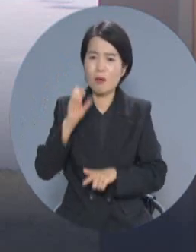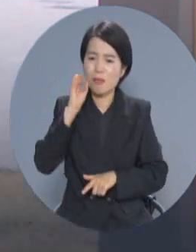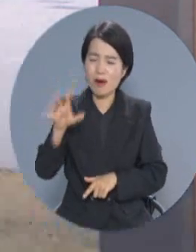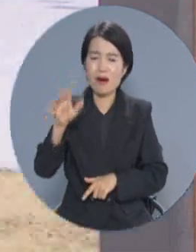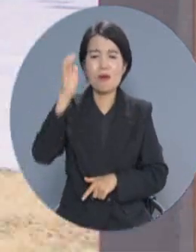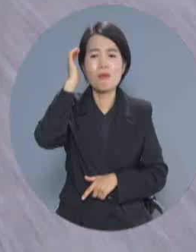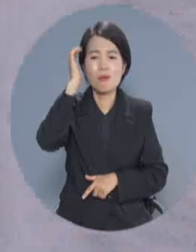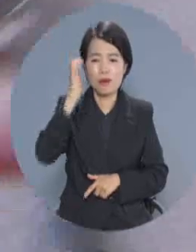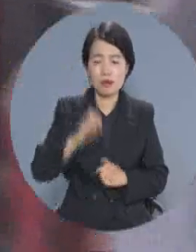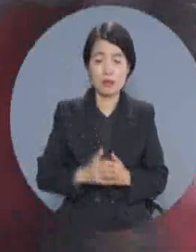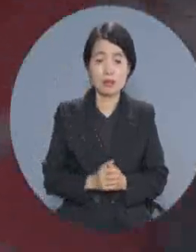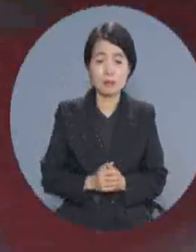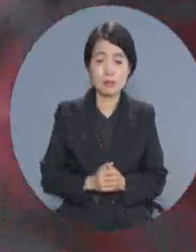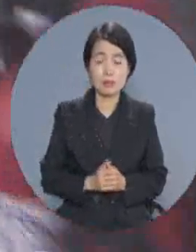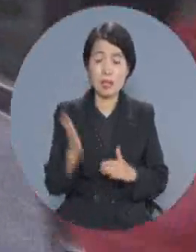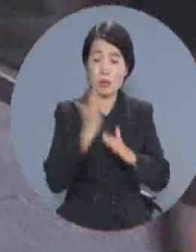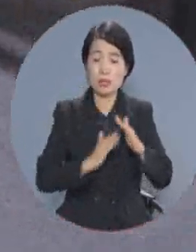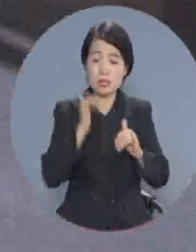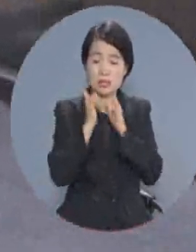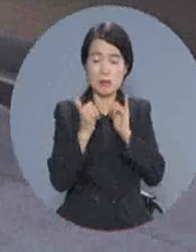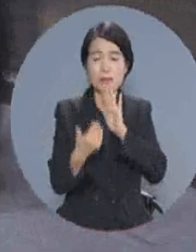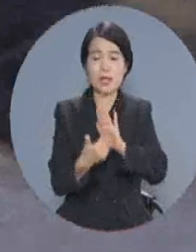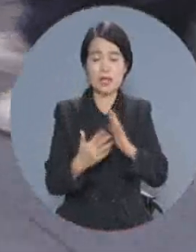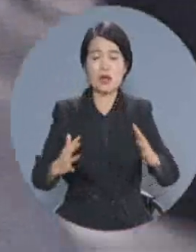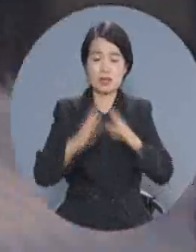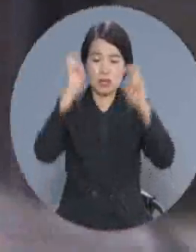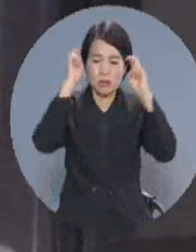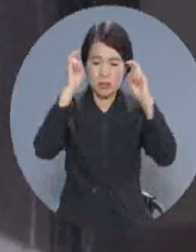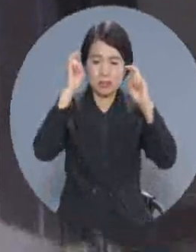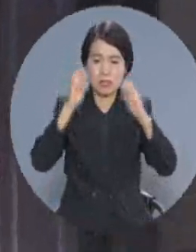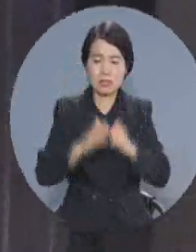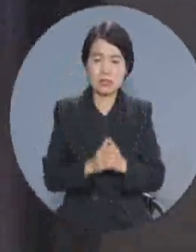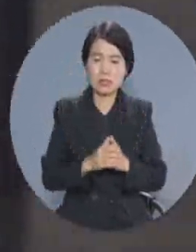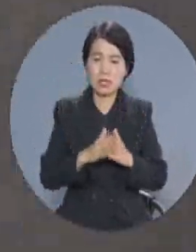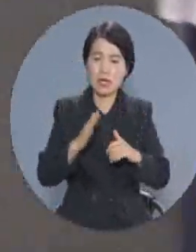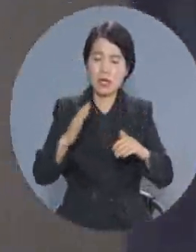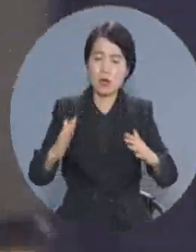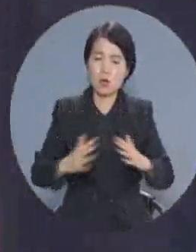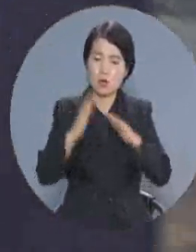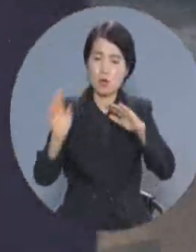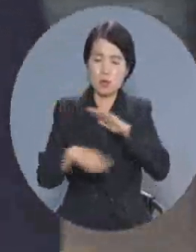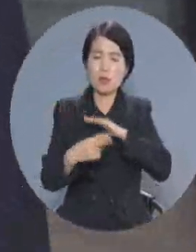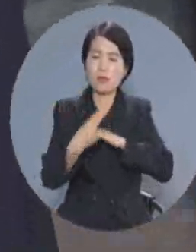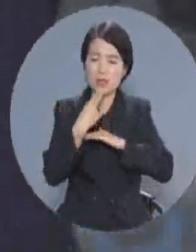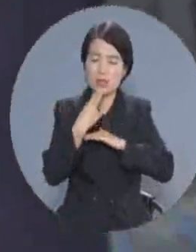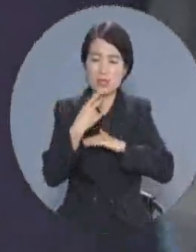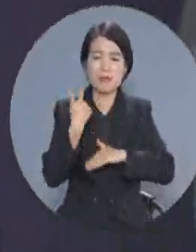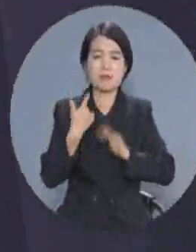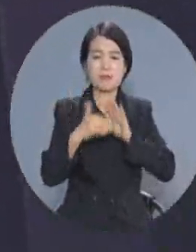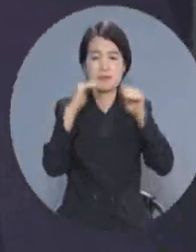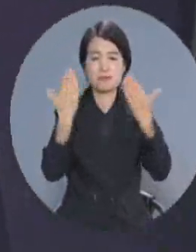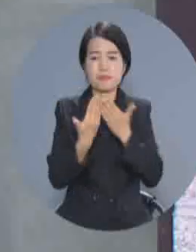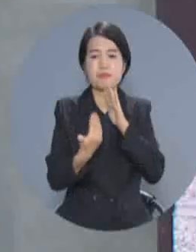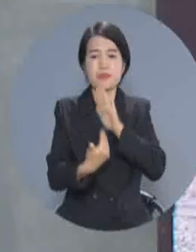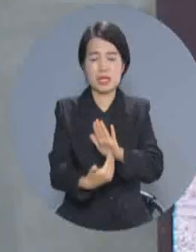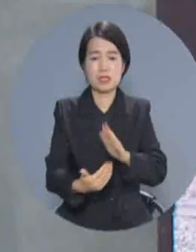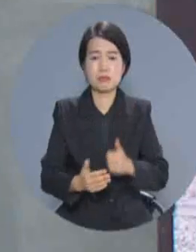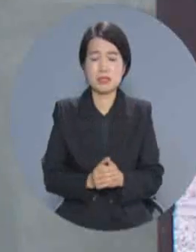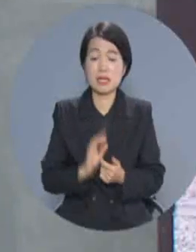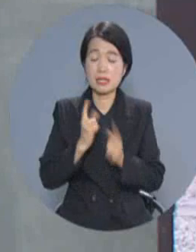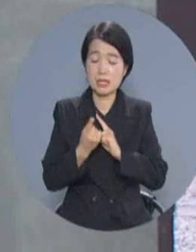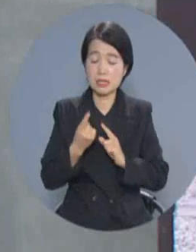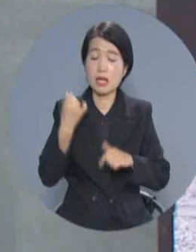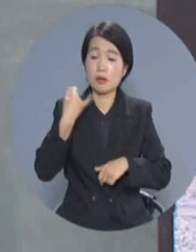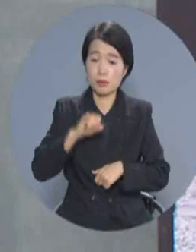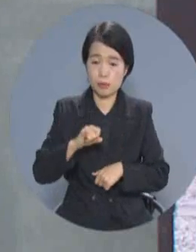상황이 아니에요. 공식 인터뷰를 거절한 시공사 측은 부실 시공은 아니라며 전면 부인했습니다. 대신